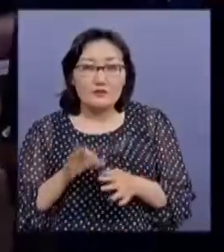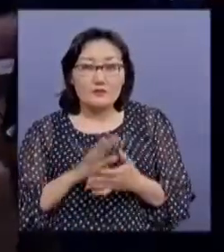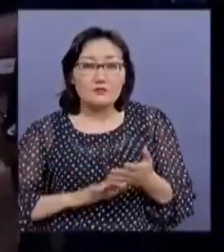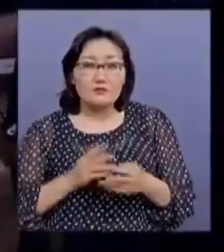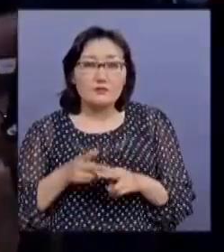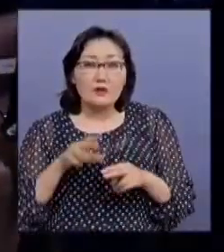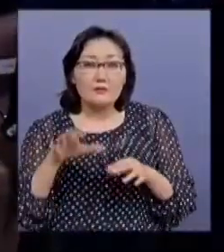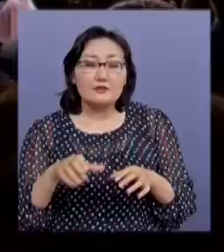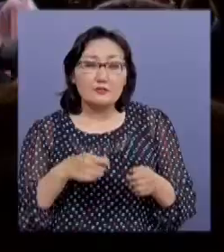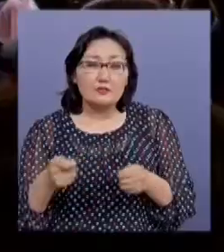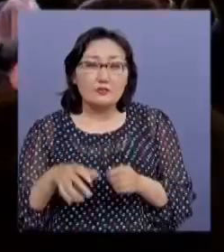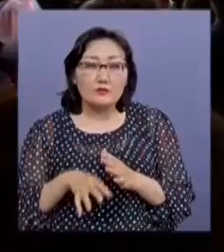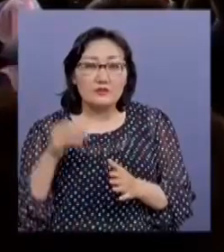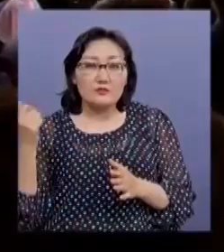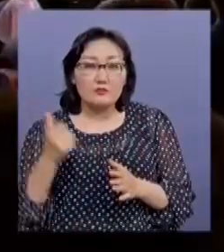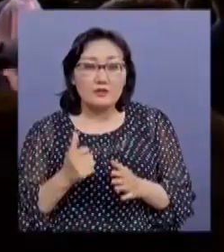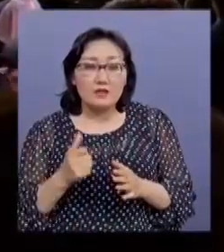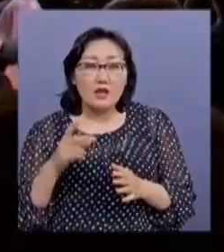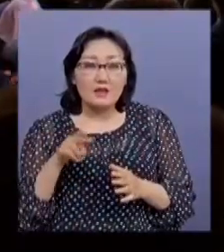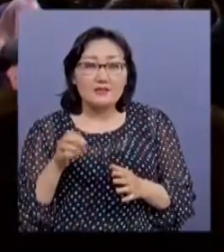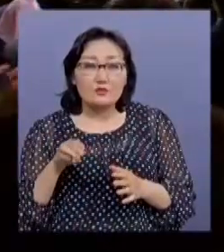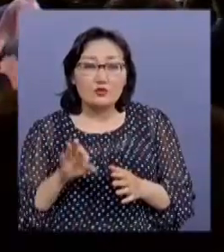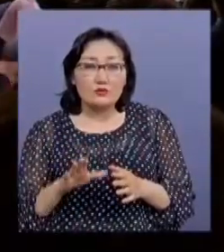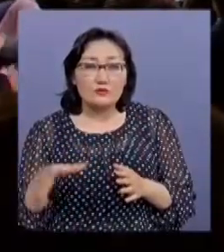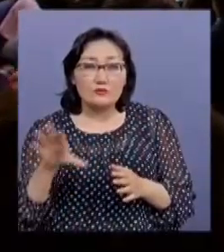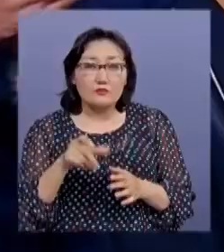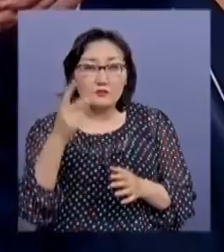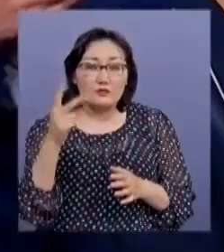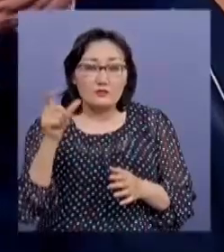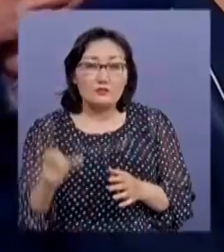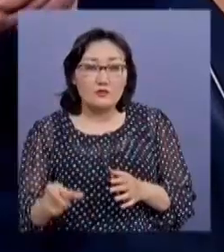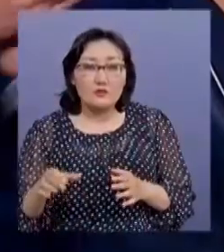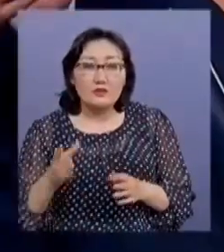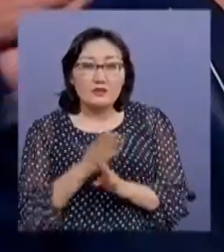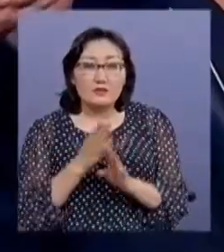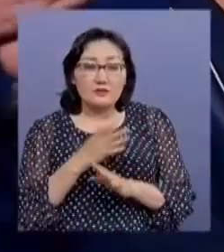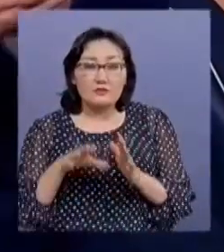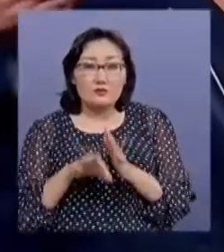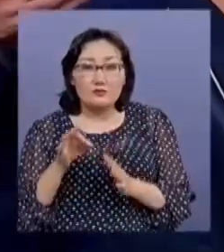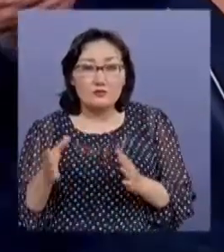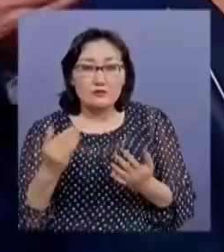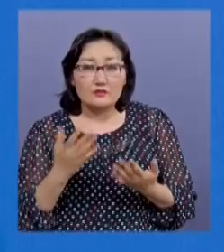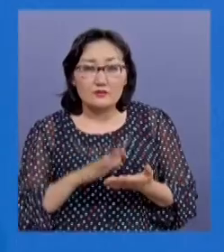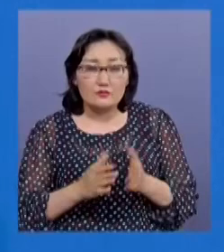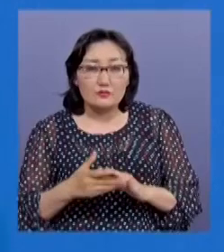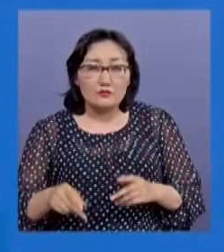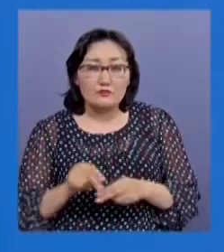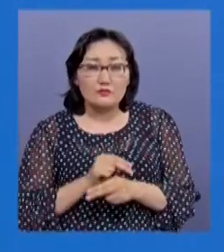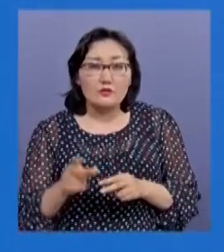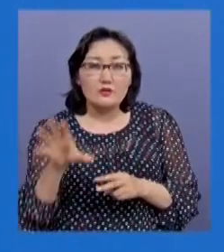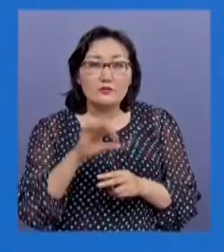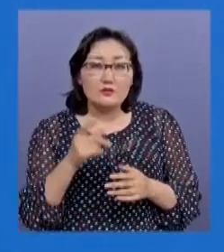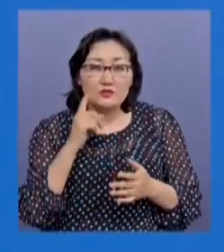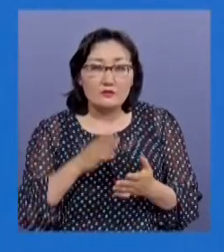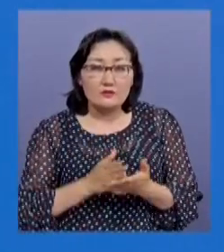Президент болып сайланғанына екі апта ғана болған Қасым Жомарт Тоқаев. Төрде отырған екі тұлғаның тағдырлы таңдау, тұралаған тұрмысты түзеу, төнген саяси